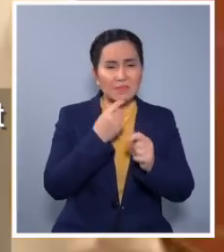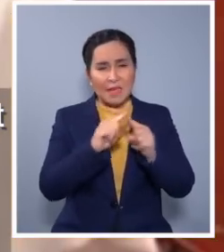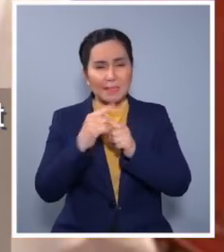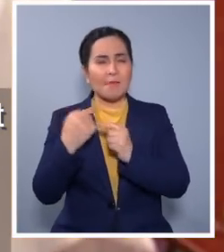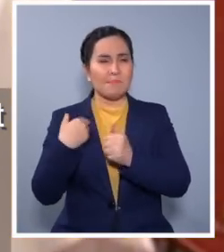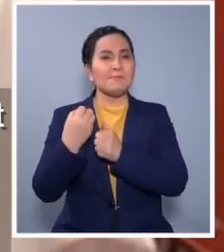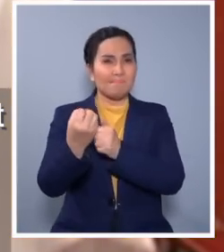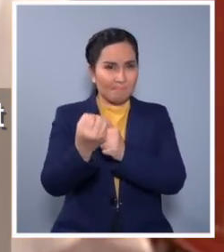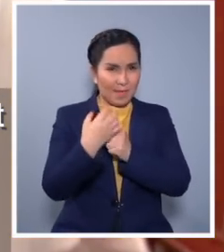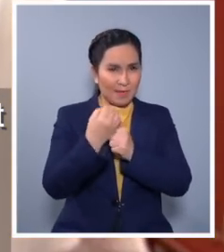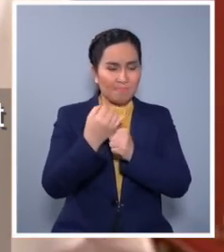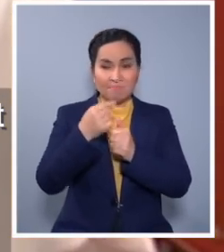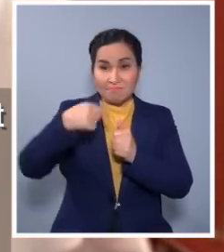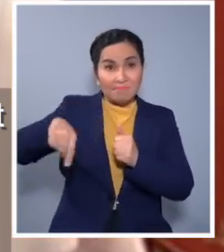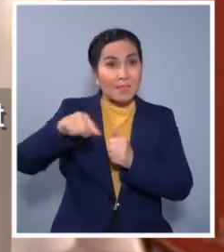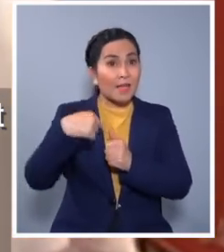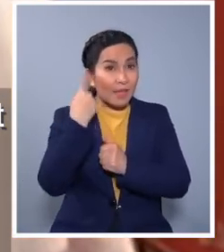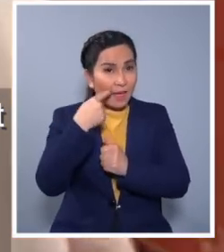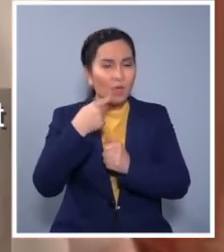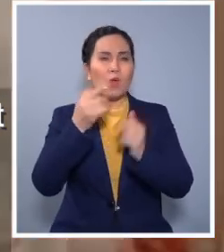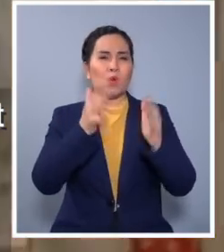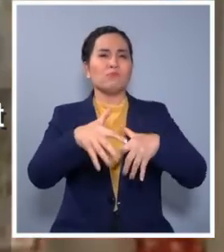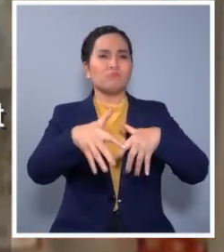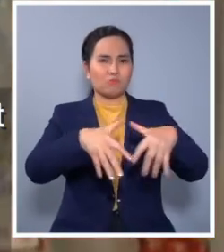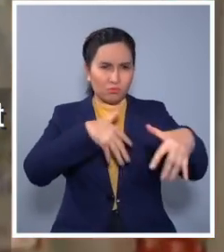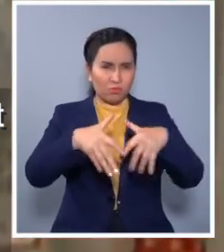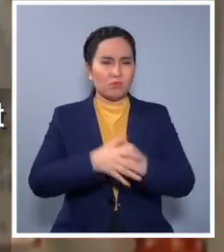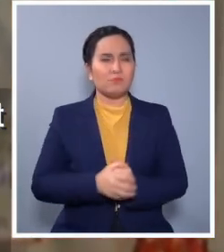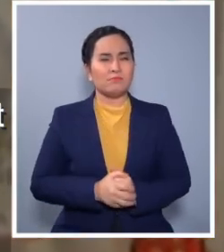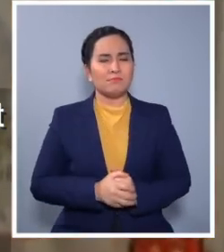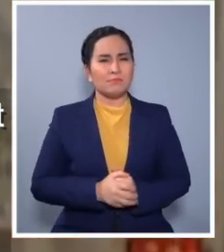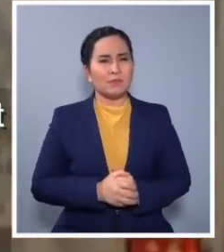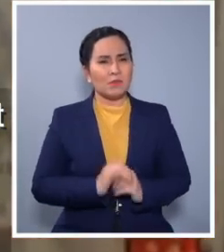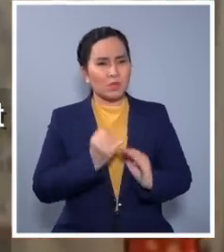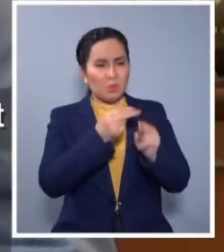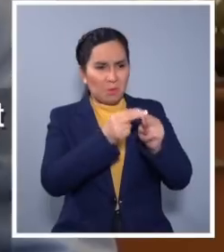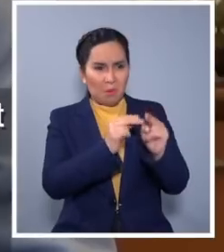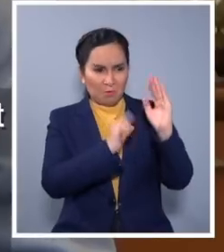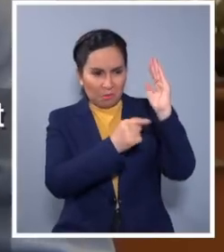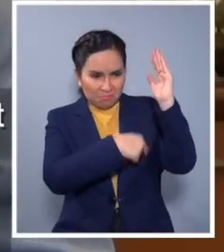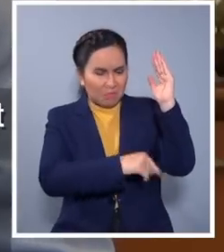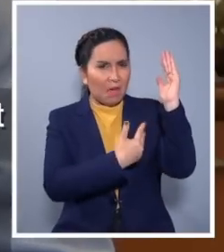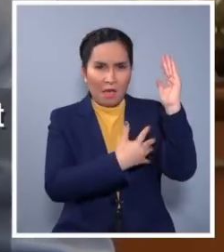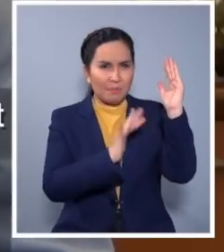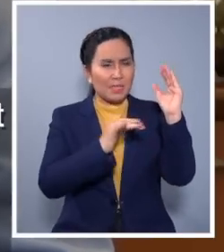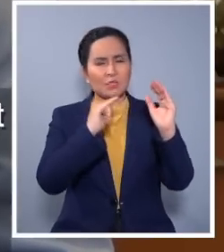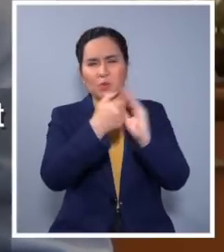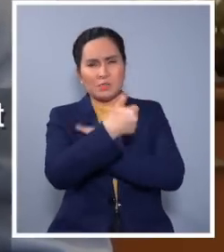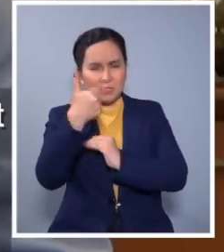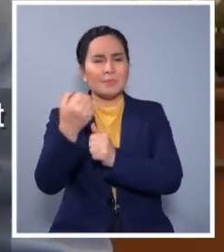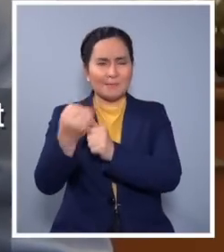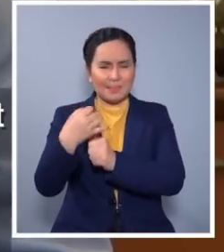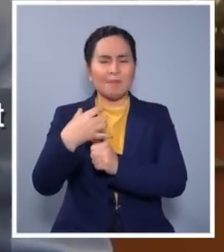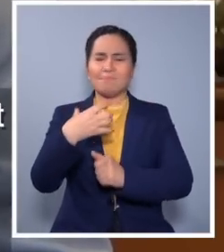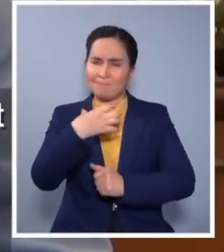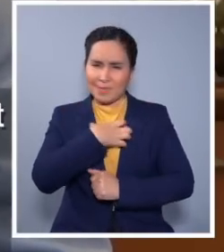จากคนในพื้นที่นอก5จังหวัดนั้นนั่นเป็